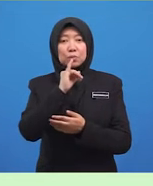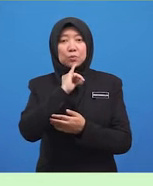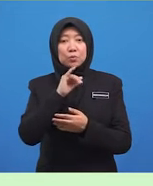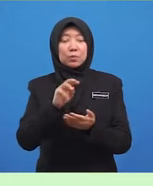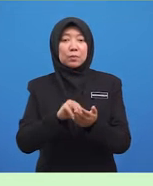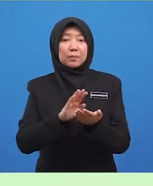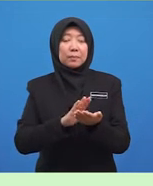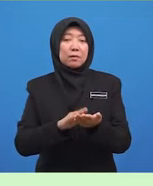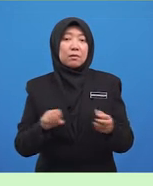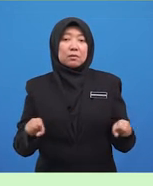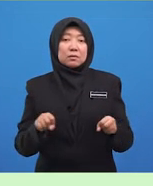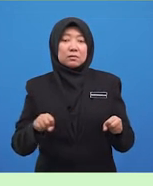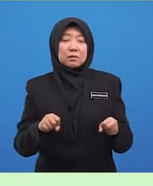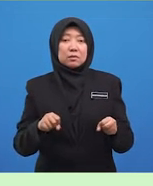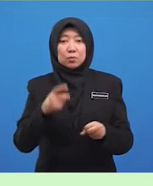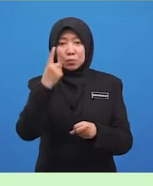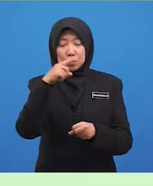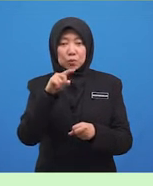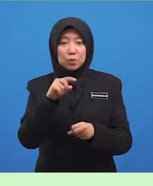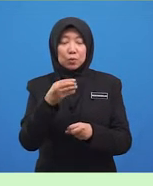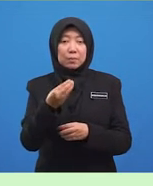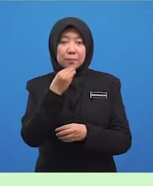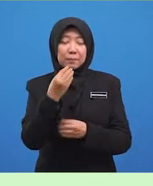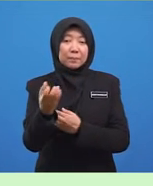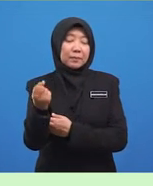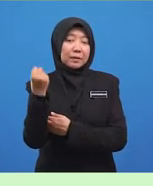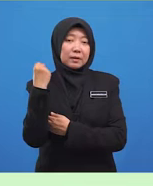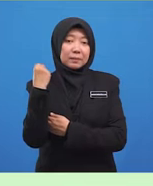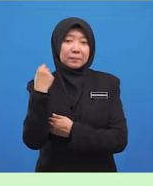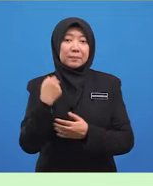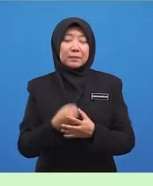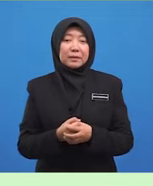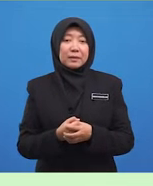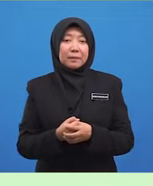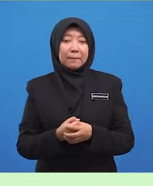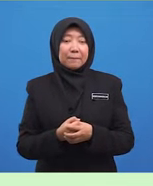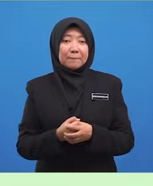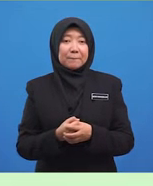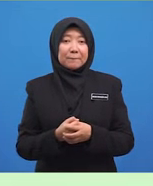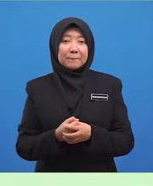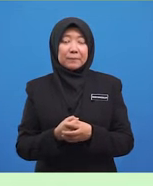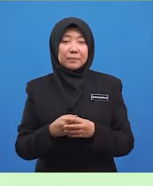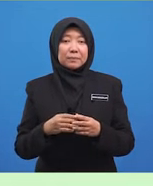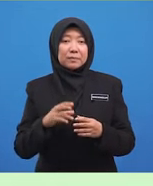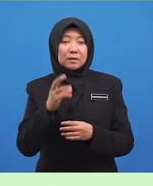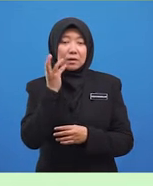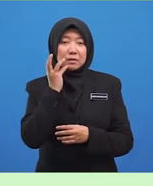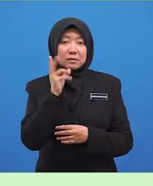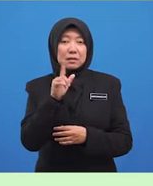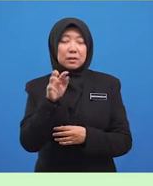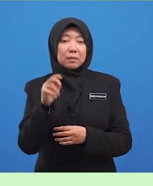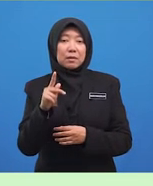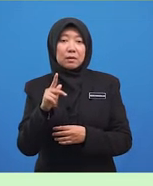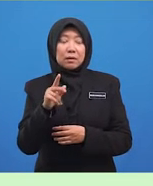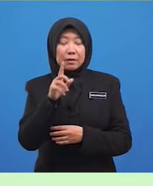untuk sarapan. Pilihan jawapan yang diberi ialah nasi lemak, air